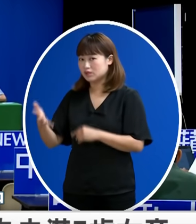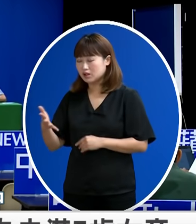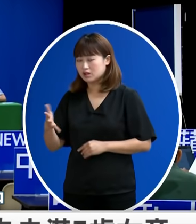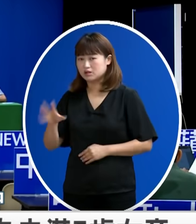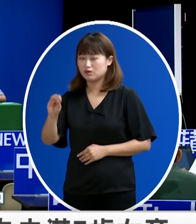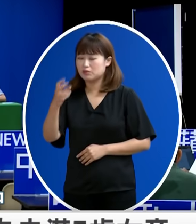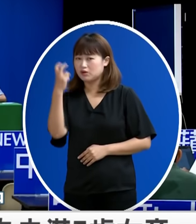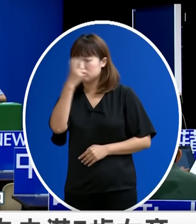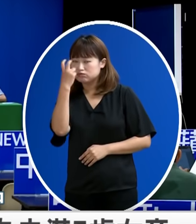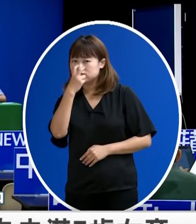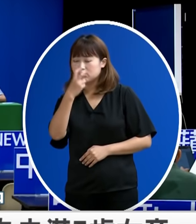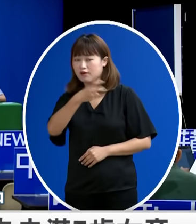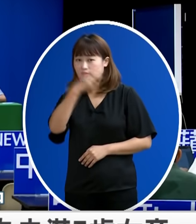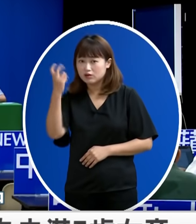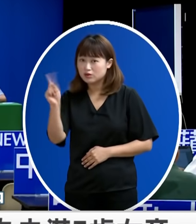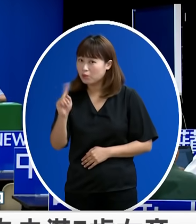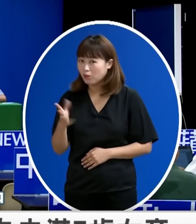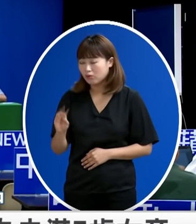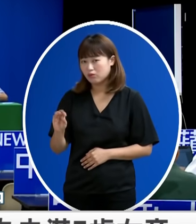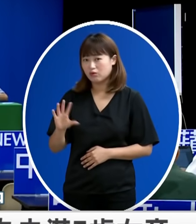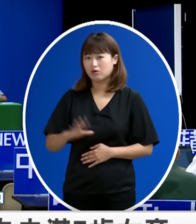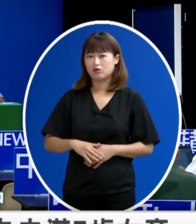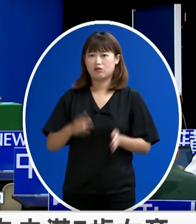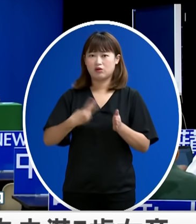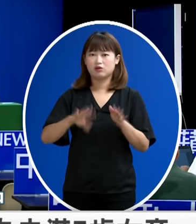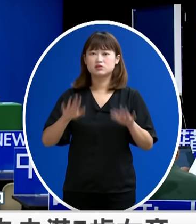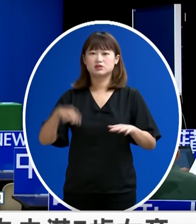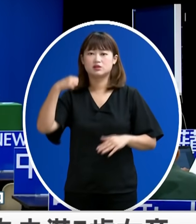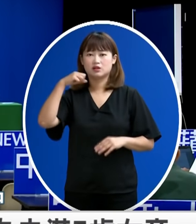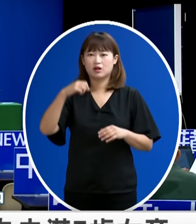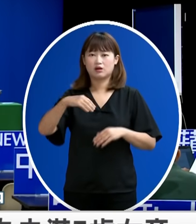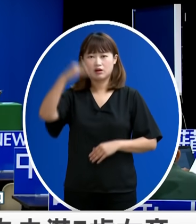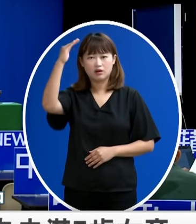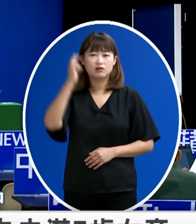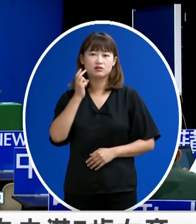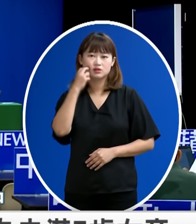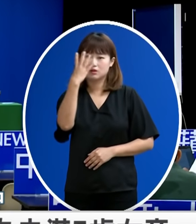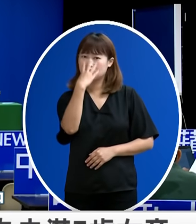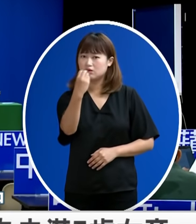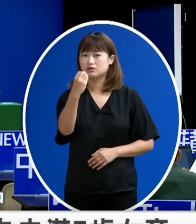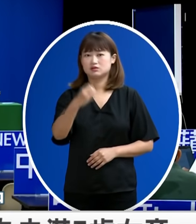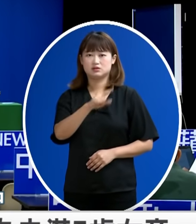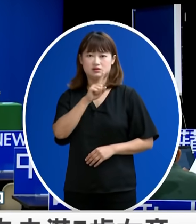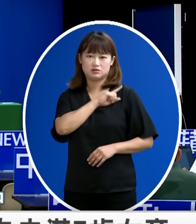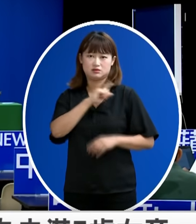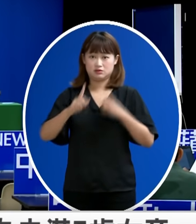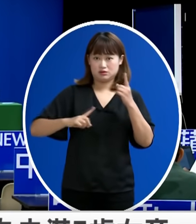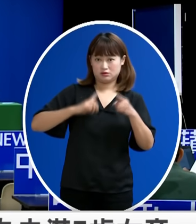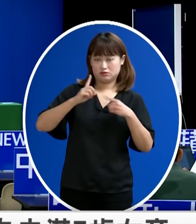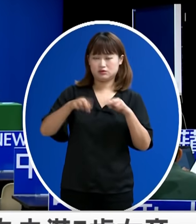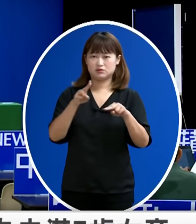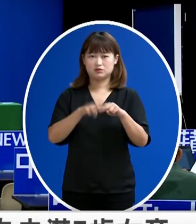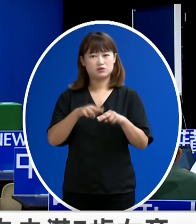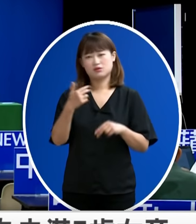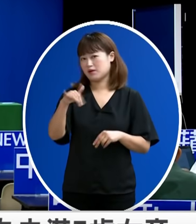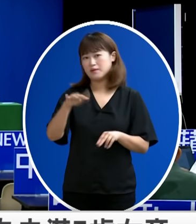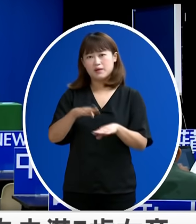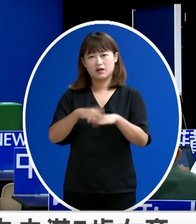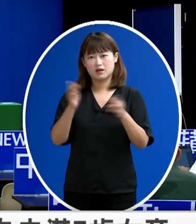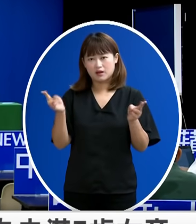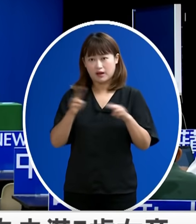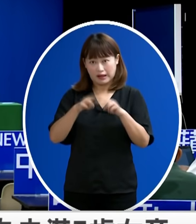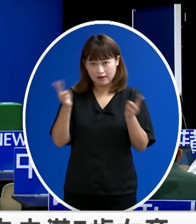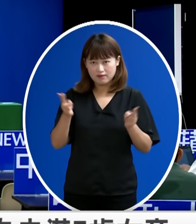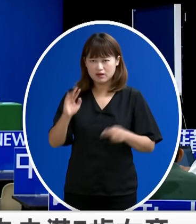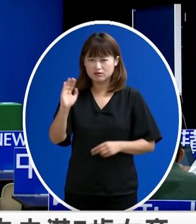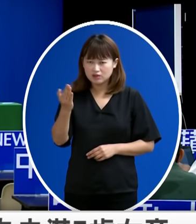果是怎么样呢？然后还想问一下说，因为现在高铁是没有开放自由座，不过有民众投诉说，就是高铁还是有让